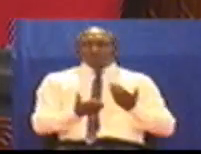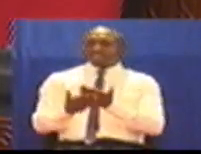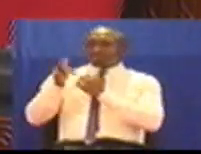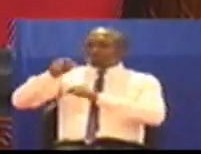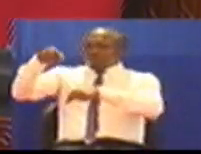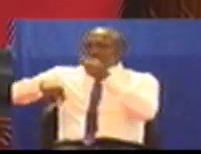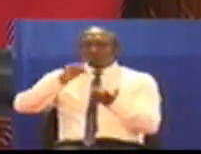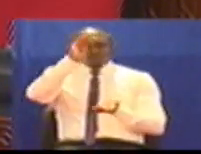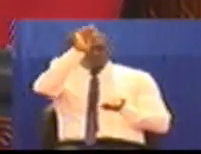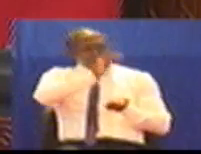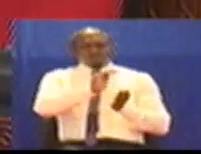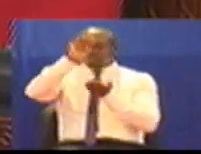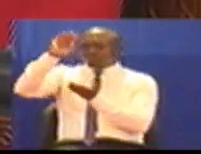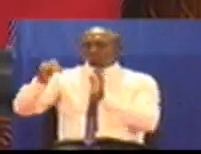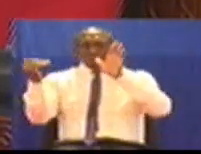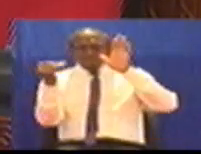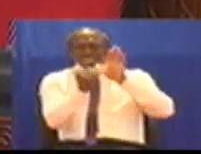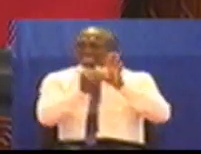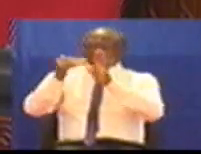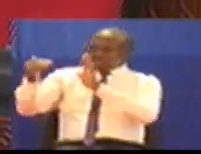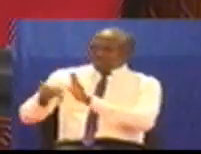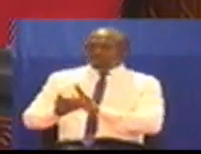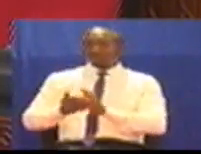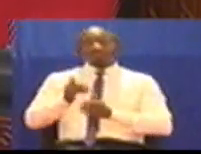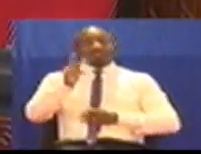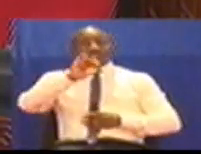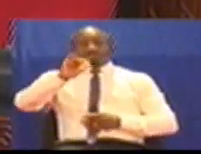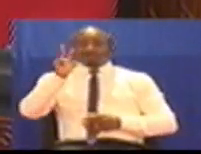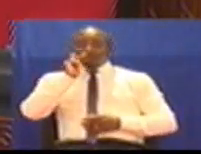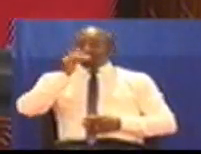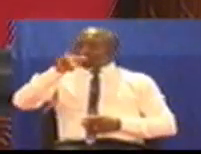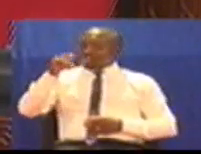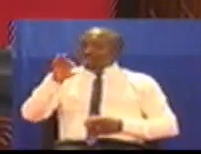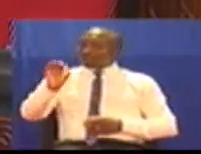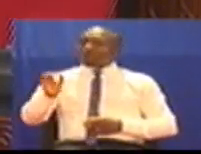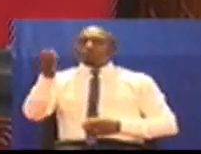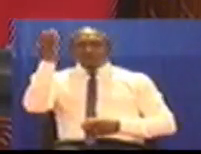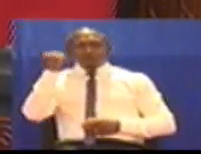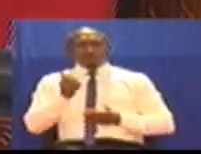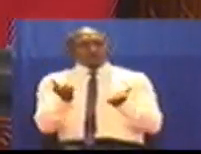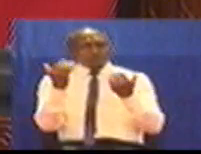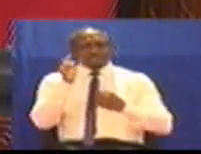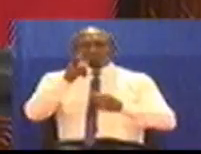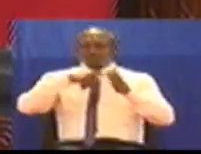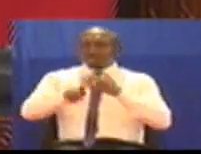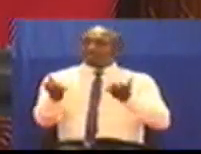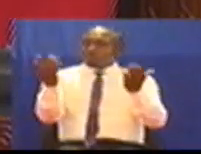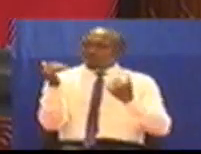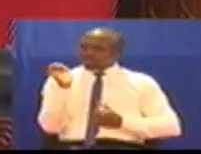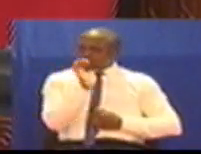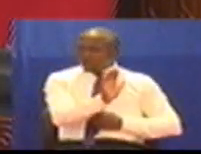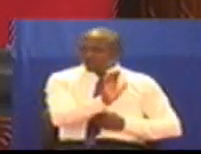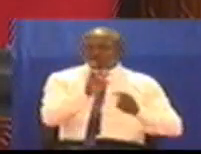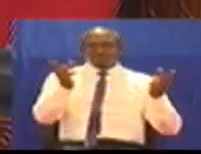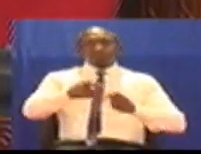kupunguza masharti. Kama nilivyosema, kaka Jafu naliweza, liko ndani ya uwezo wako. Lakini jambo jingine, naomba nipongeze serikali